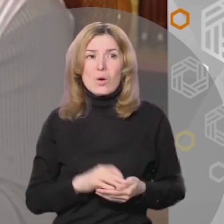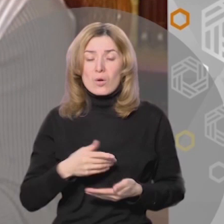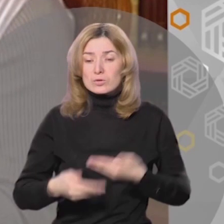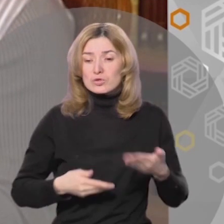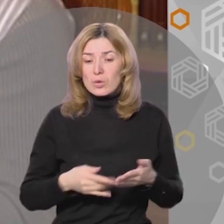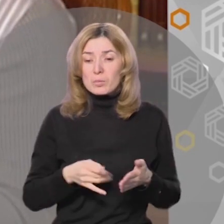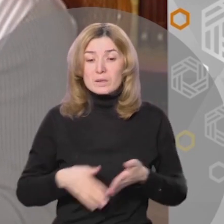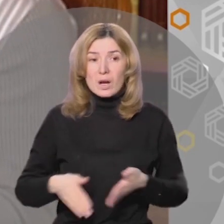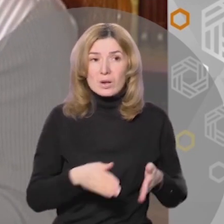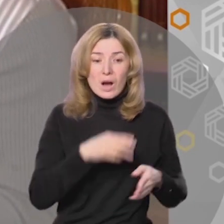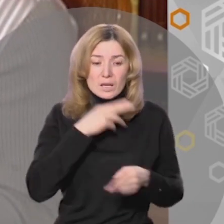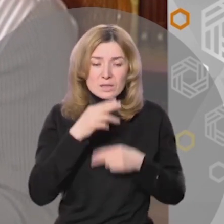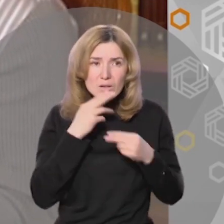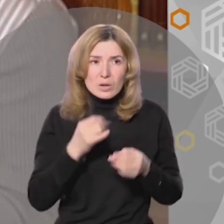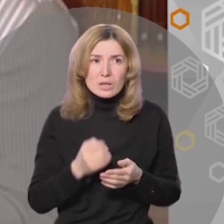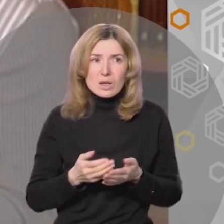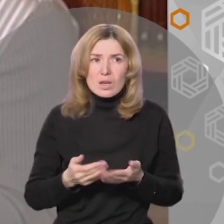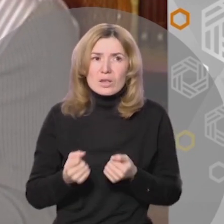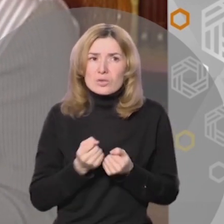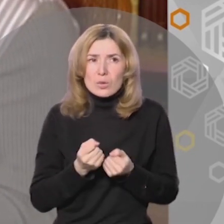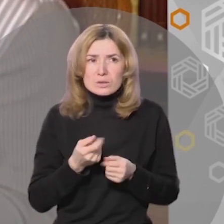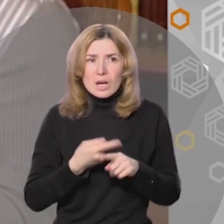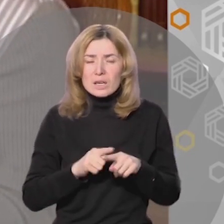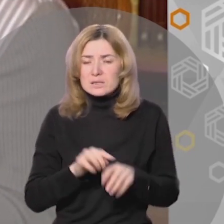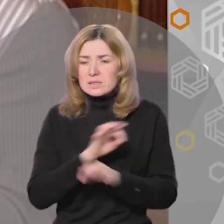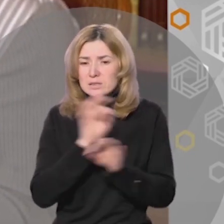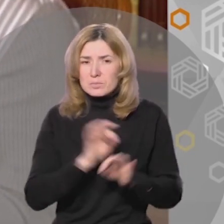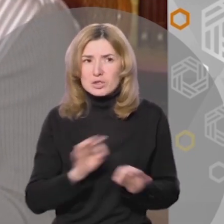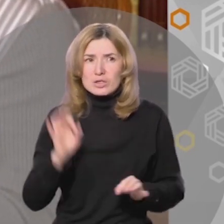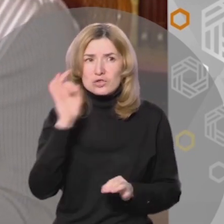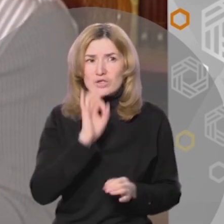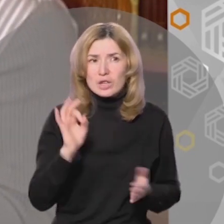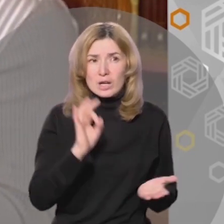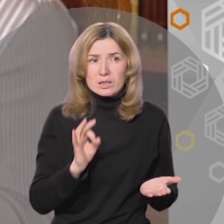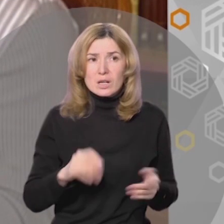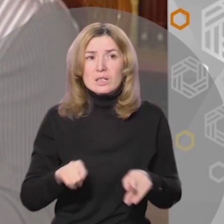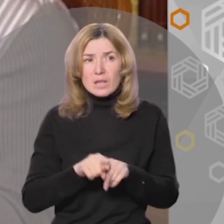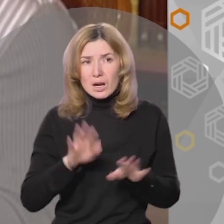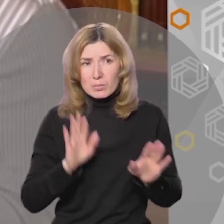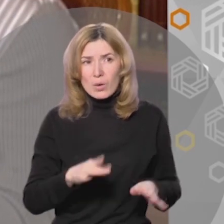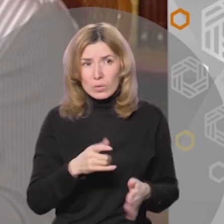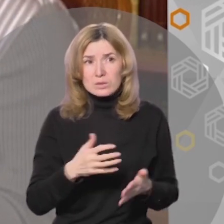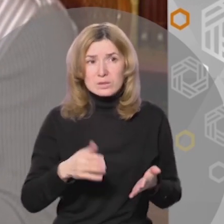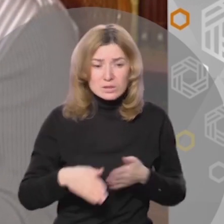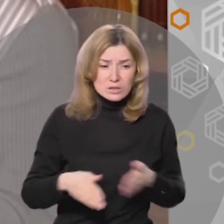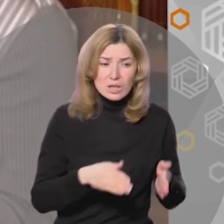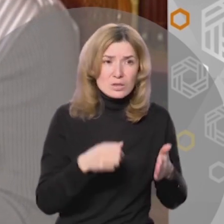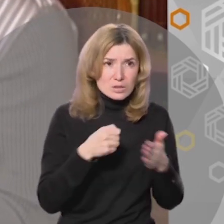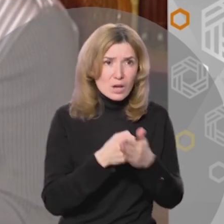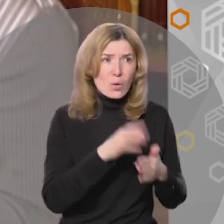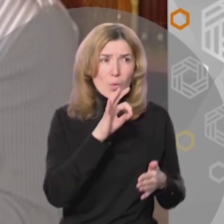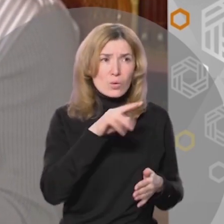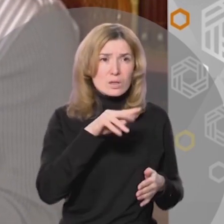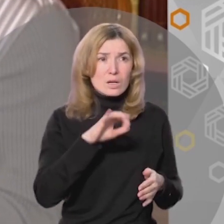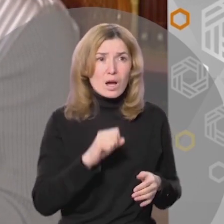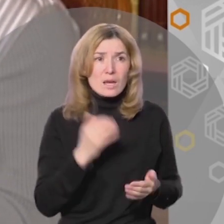шел по дороге осторожно-осторожно и нес перед собой этот замечательный шарик. Так бы он, наверное, и дошел бы до дома